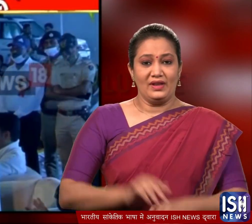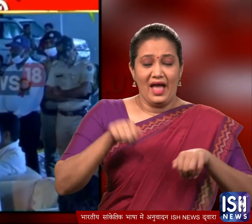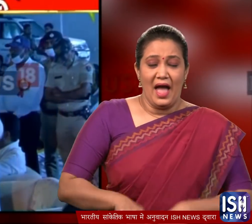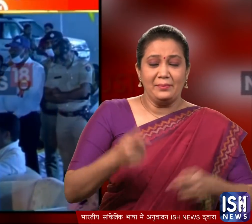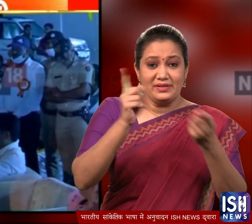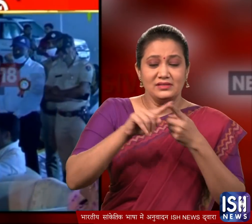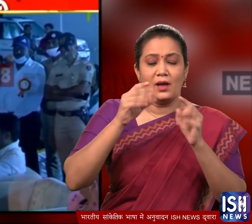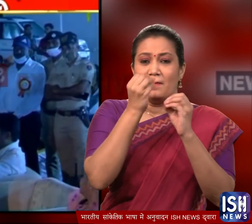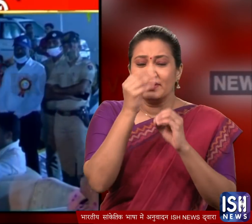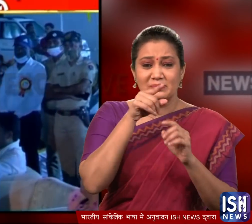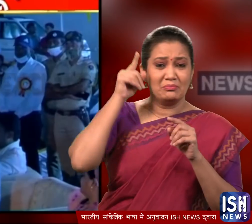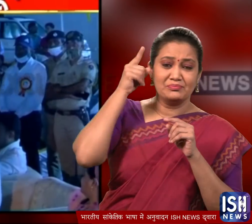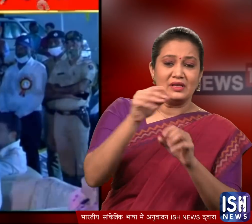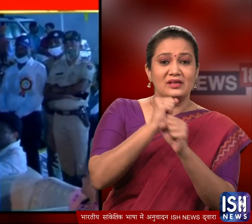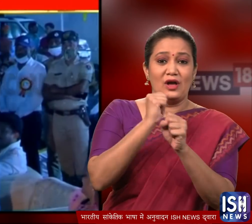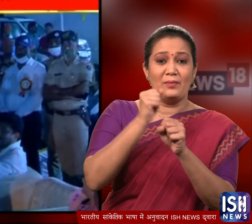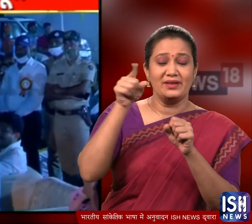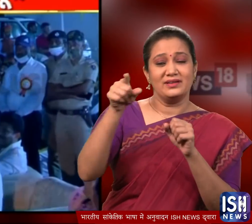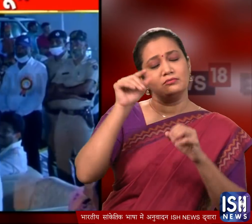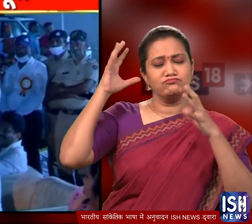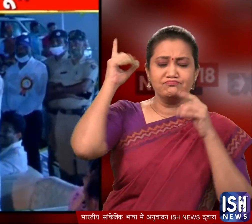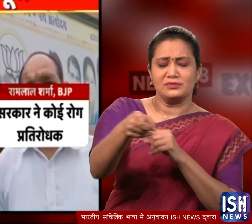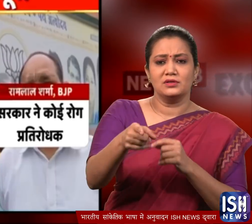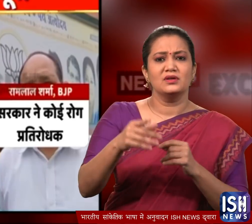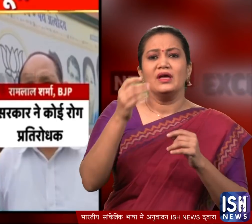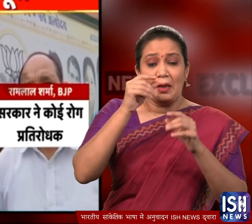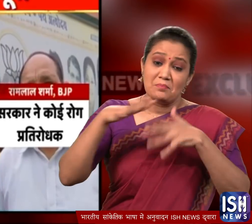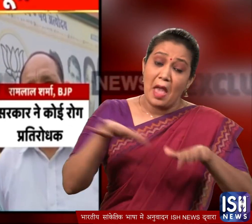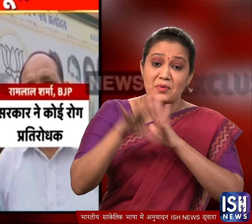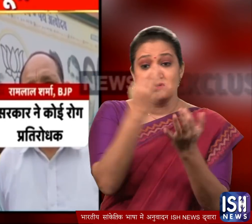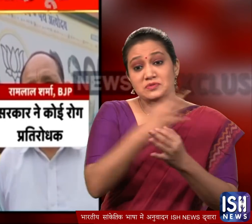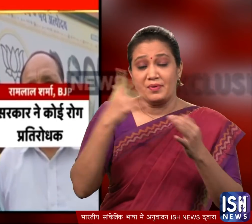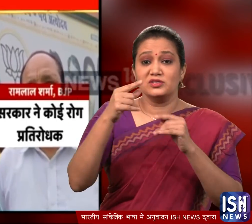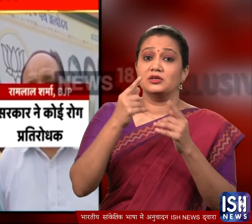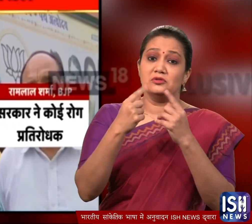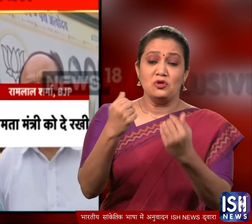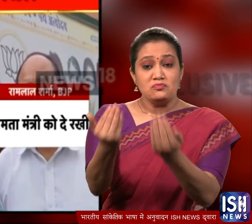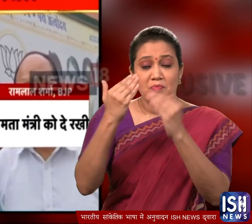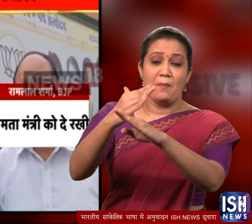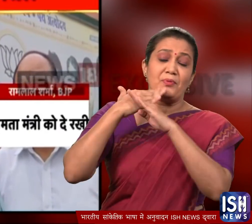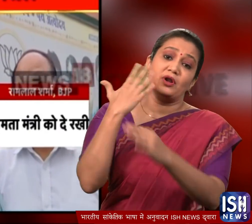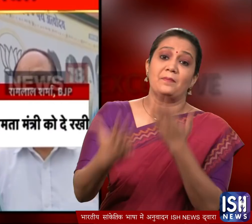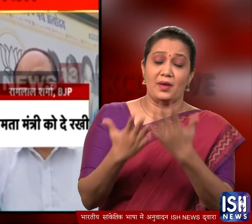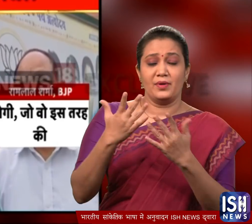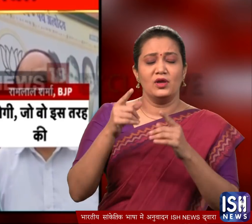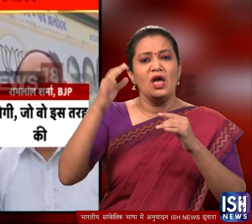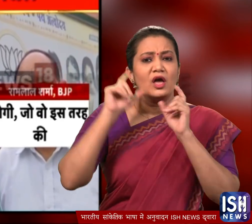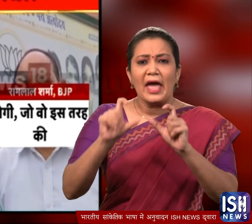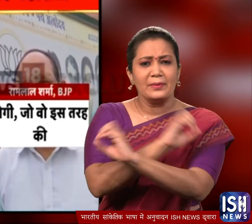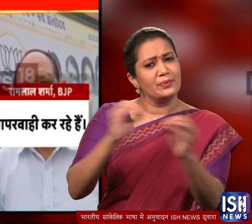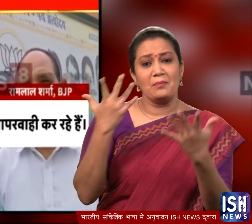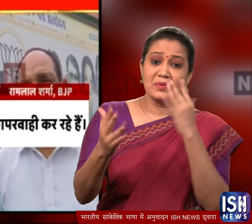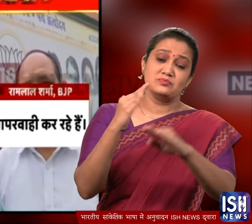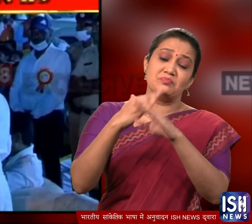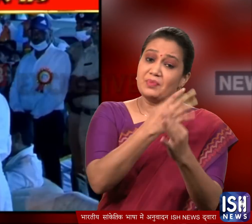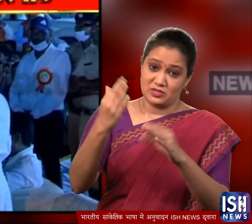ये मामला सामने आते ही बीजेपी ने गहलोत सरकार को घेरना शुरू कर दिया। सरकार ने ऐसी कोई रोग प्रतिरोधक क्षमता उनको मंत्रियों को दे रखी होगी जो इस